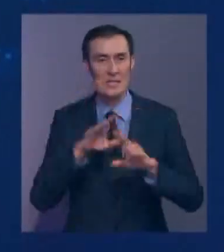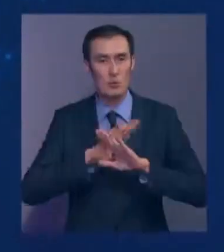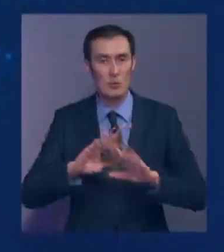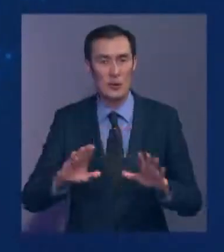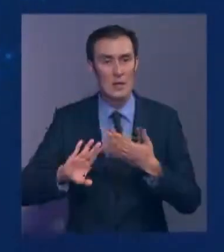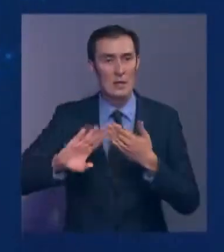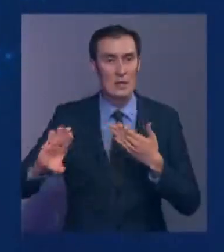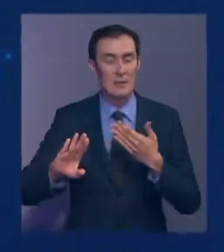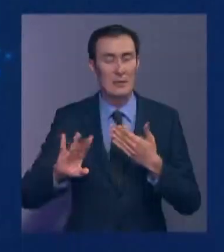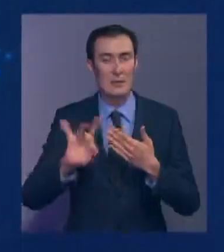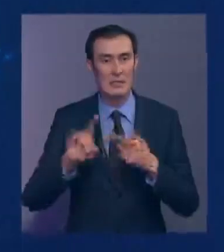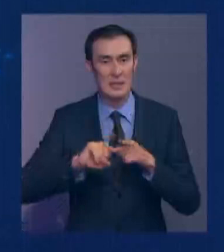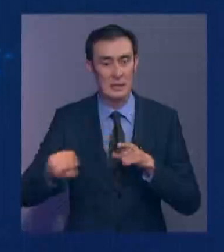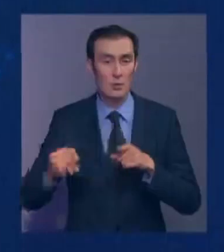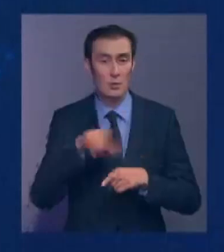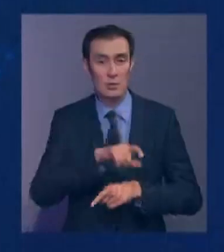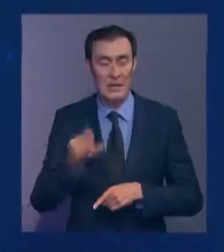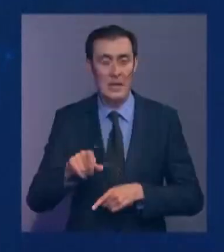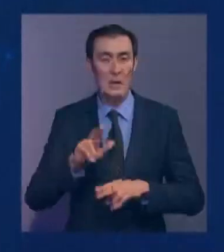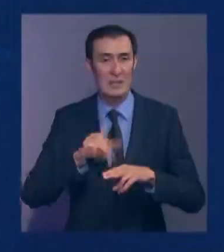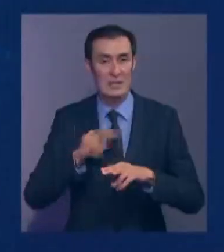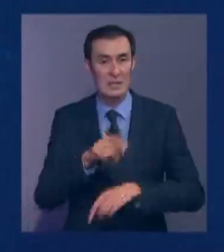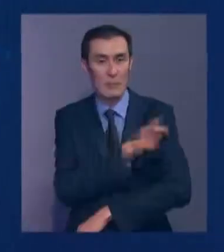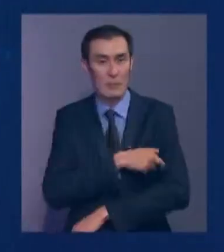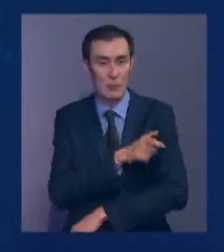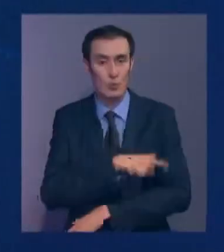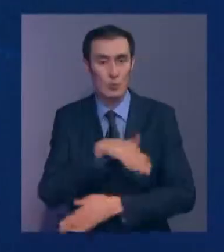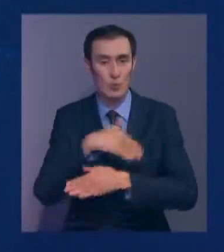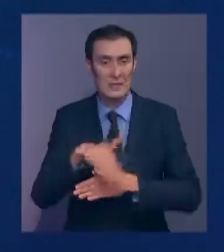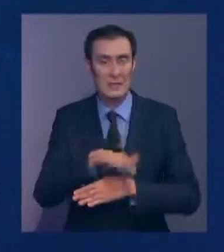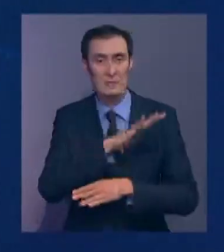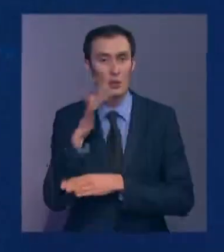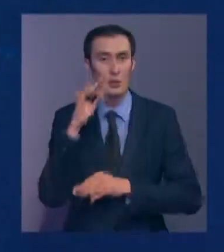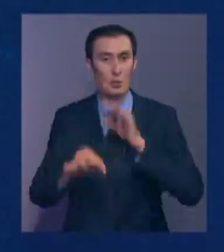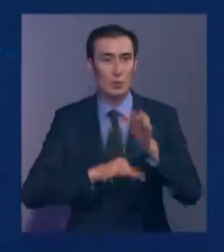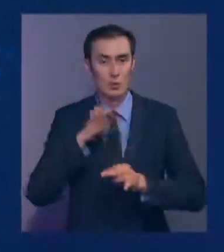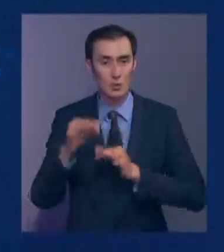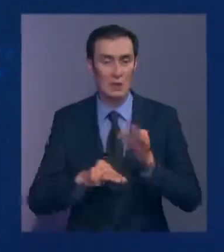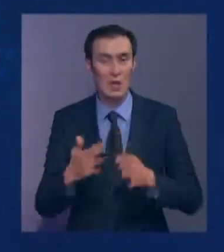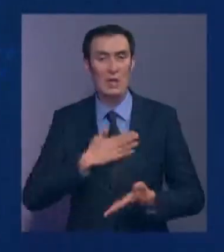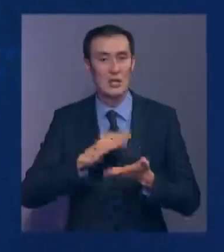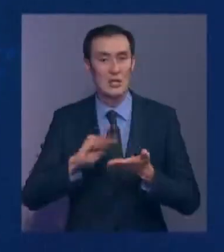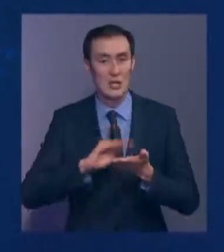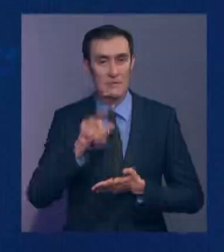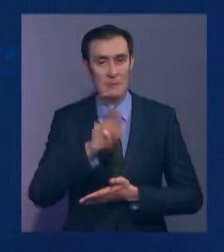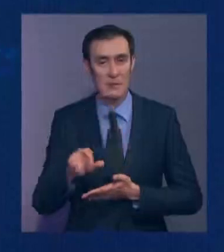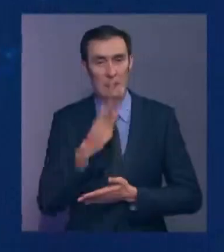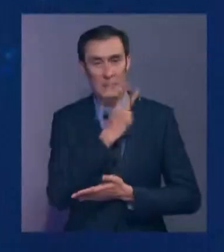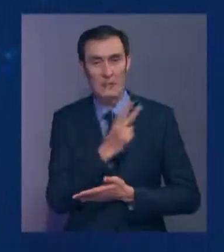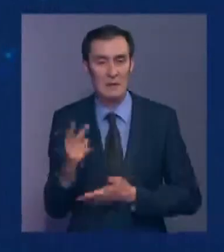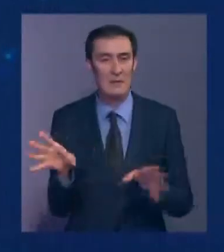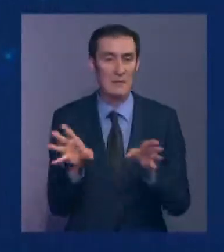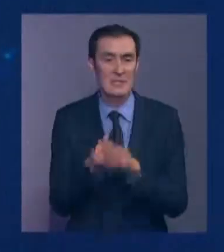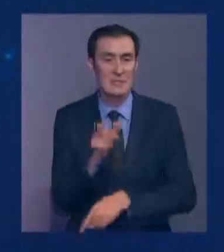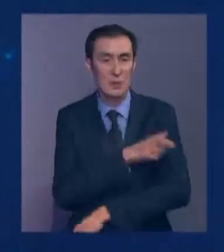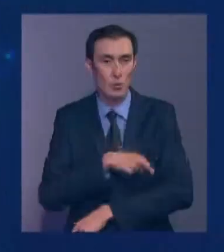соблюдали социальную дистанцию. Стражи порядка патрулируют улицы и парки практически круглые сутки. Наши корреспонденты отправились с ними